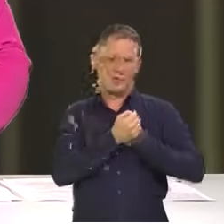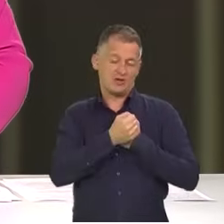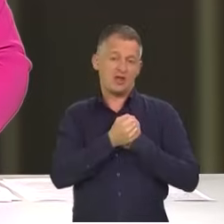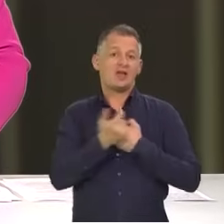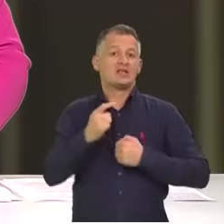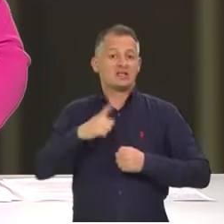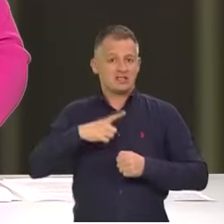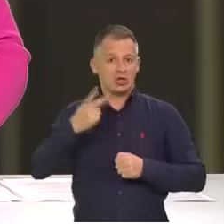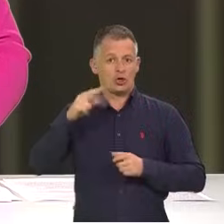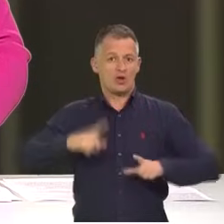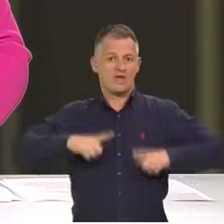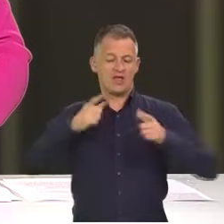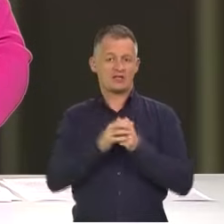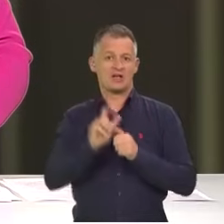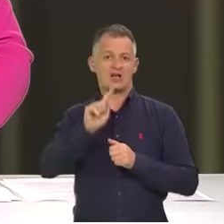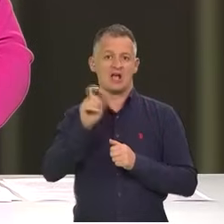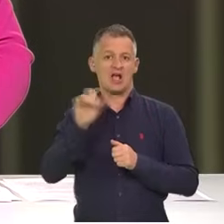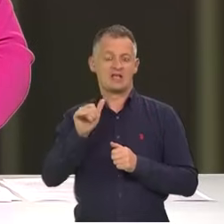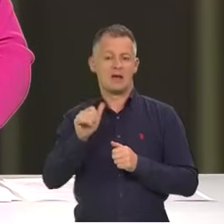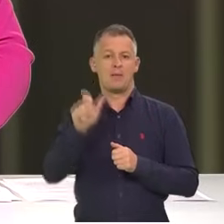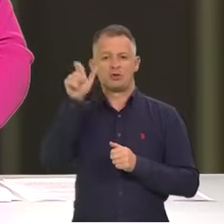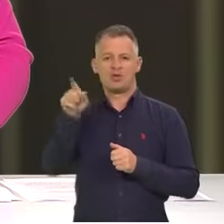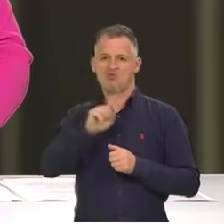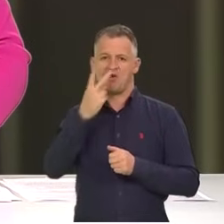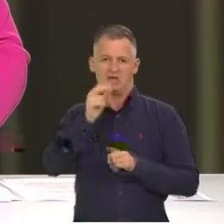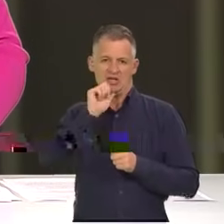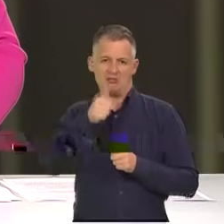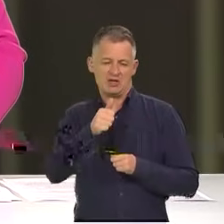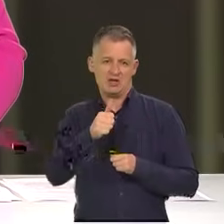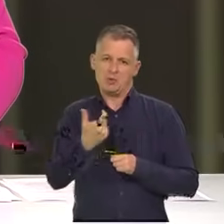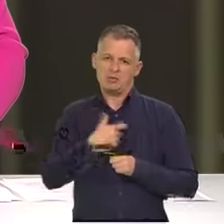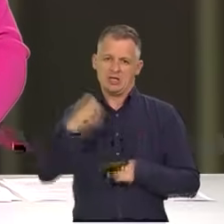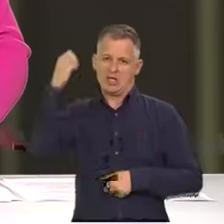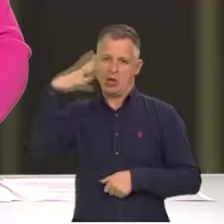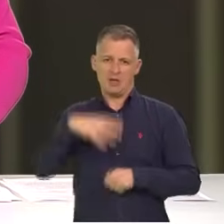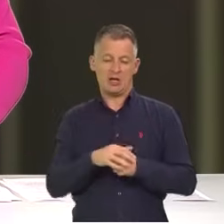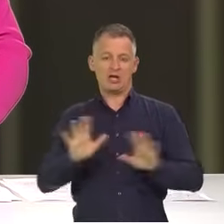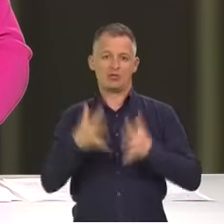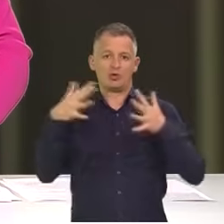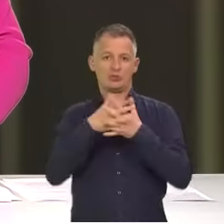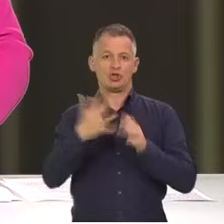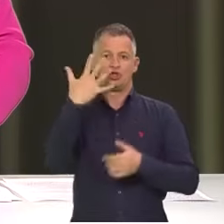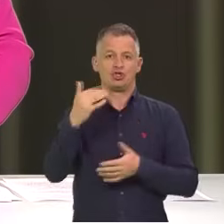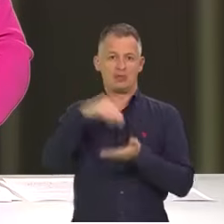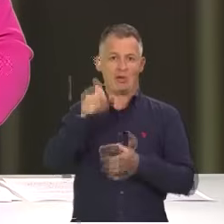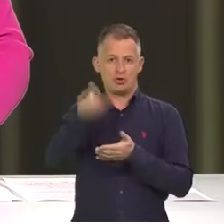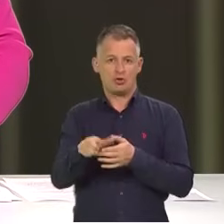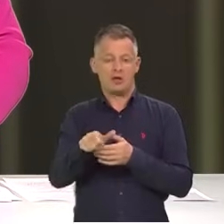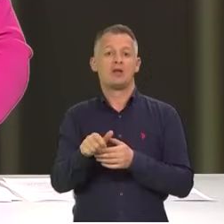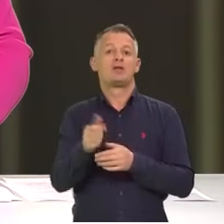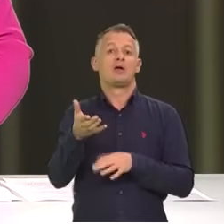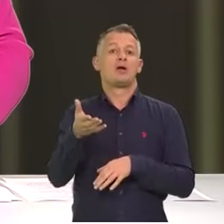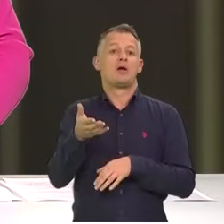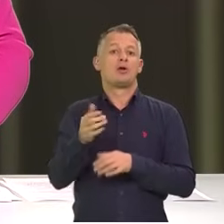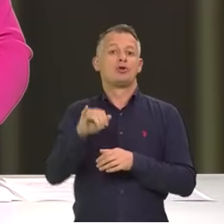așteaptă cu nerăbdare să-i revadă. În fâșia Gaza, însă, oamenii nu mai văd nicio rază de lumină. De la începutul războiului, peste 5.000 de